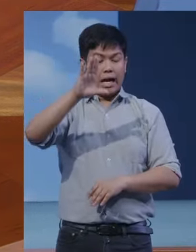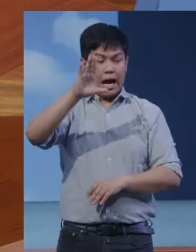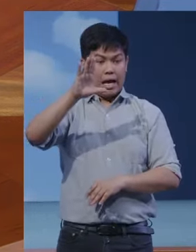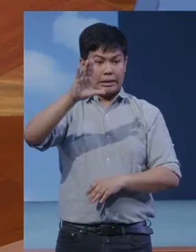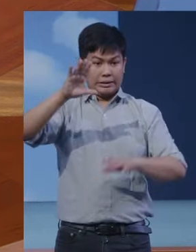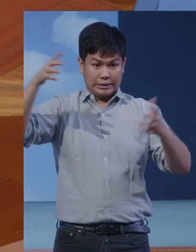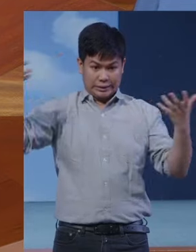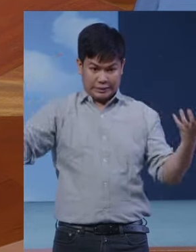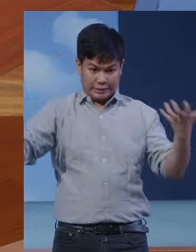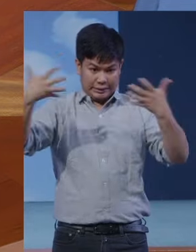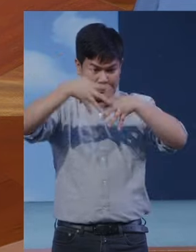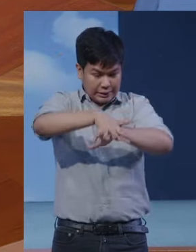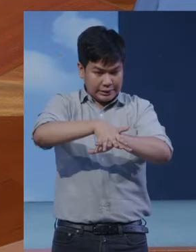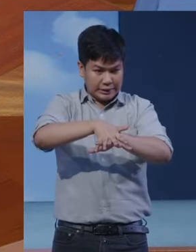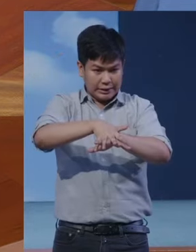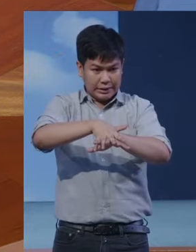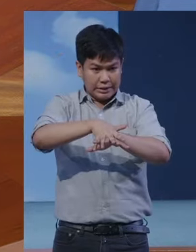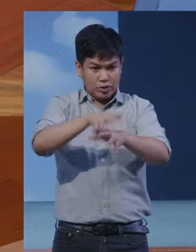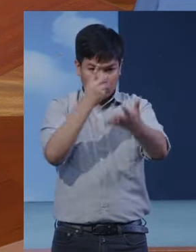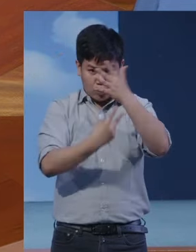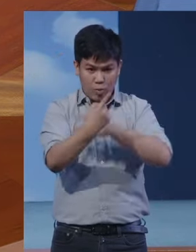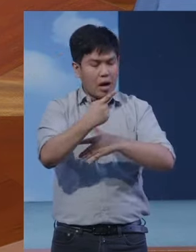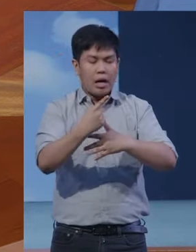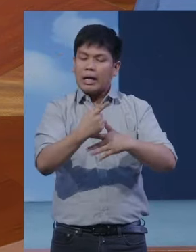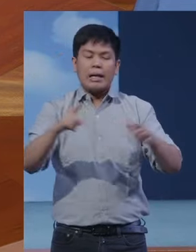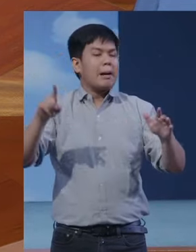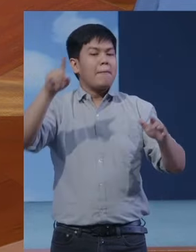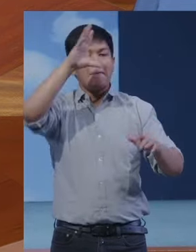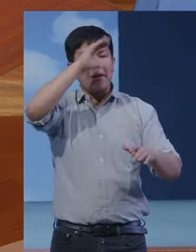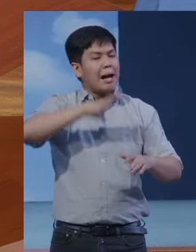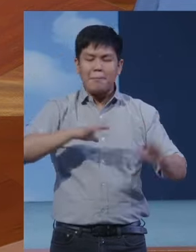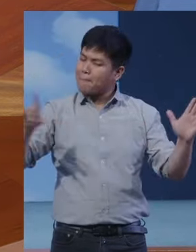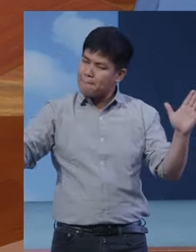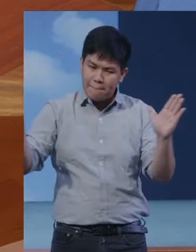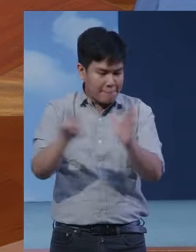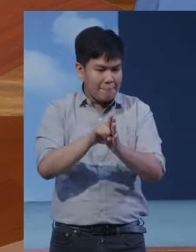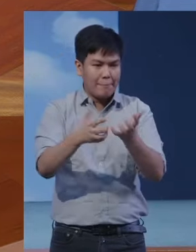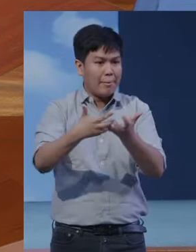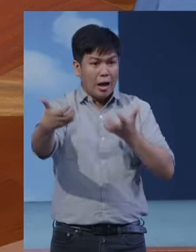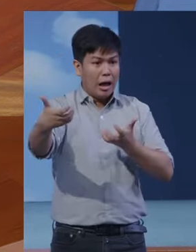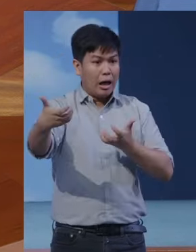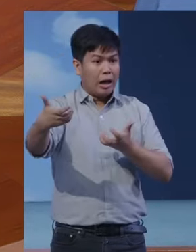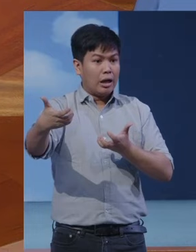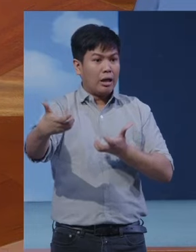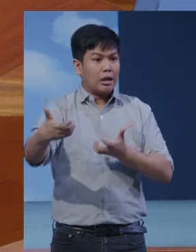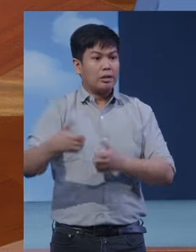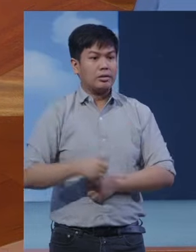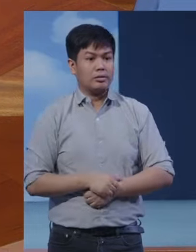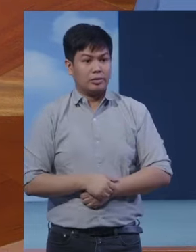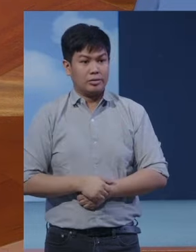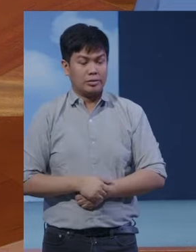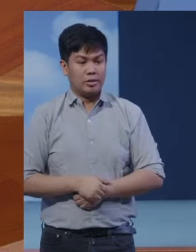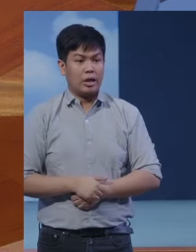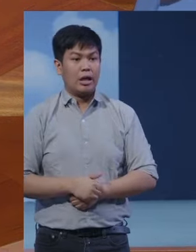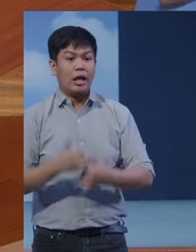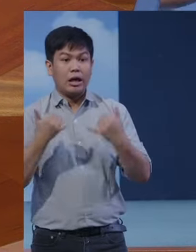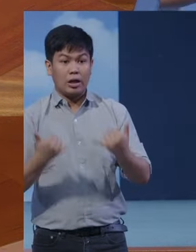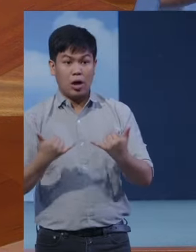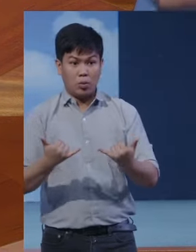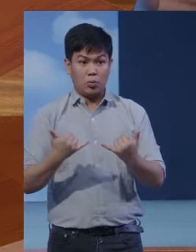together let not man separate ba Pastor Bakit nagdagdag si Jesus sa word of